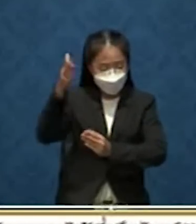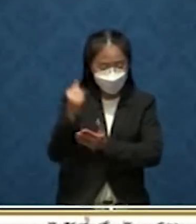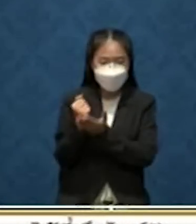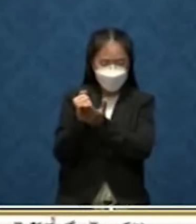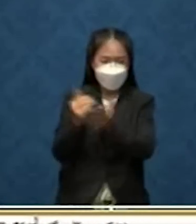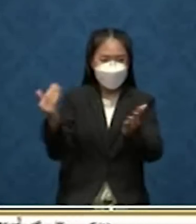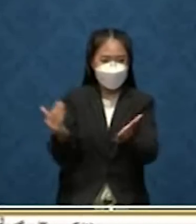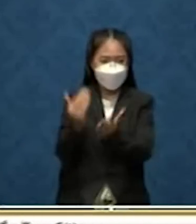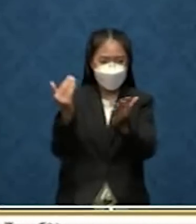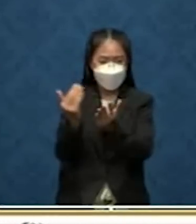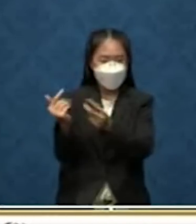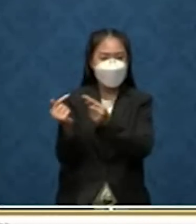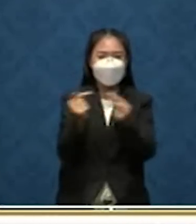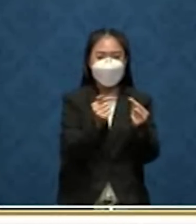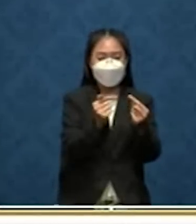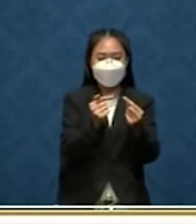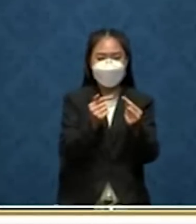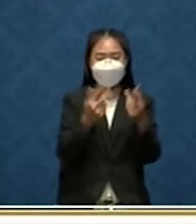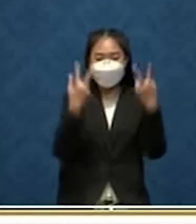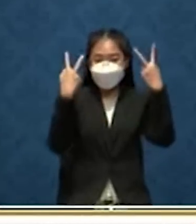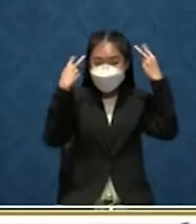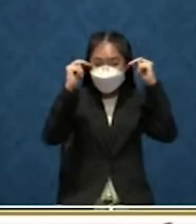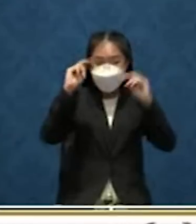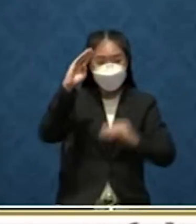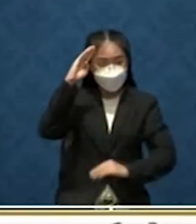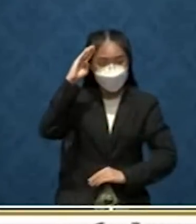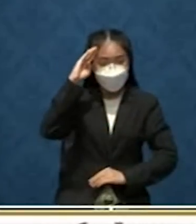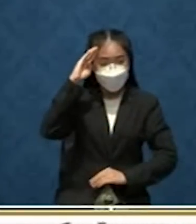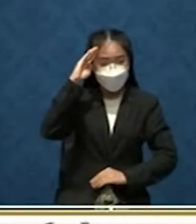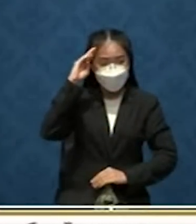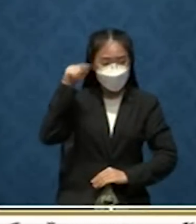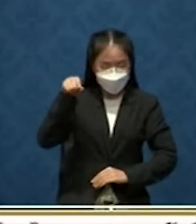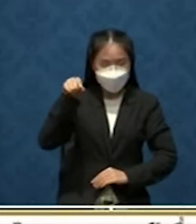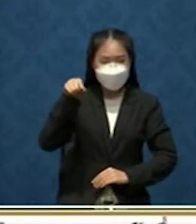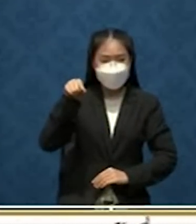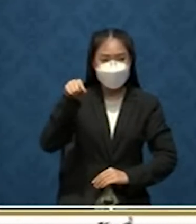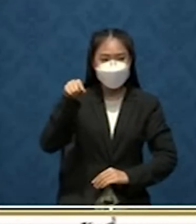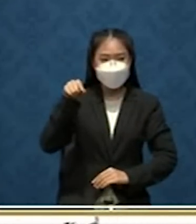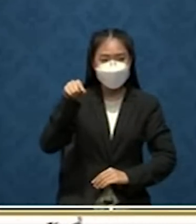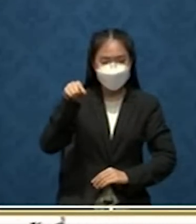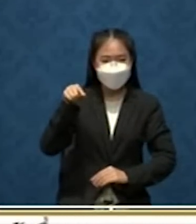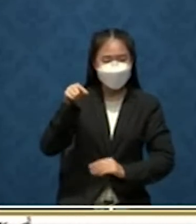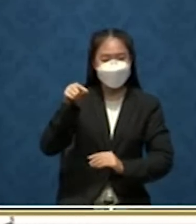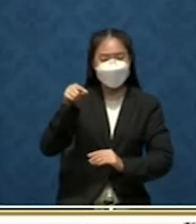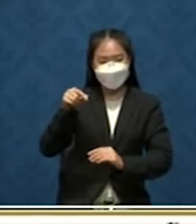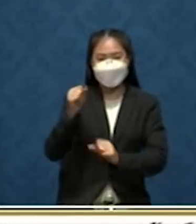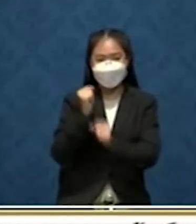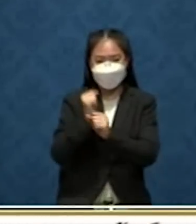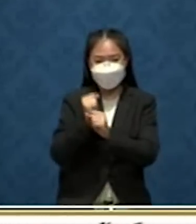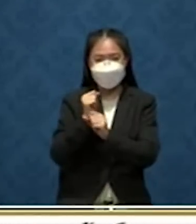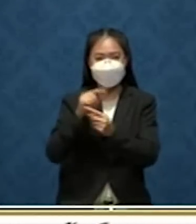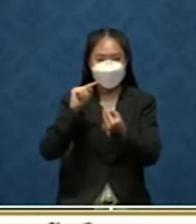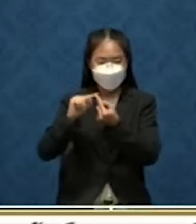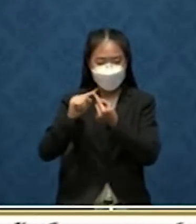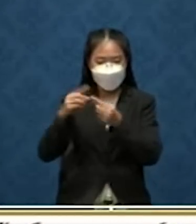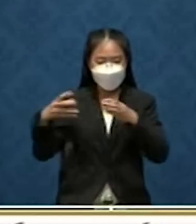พนเองประยุษตกลงแลวทานจะต่างอะไรกับการทท่านเป็นส่นหนึ่ของขบวนการ ค้ายา 40 ตต